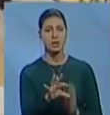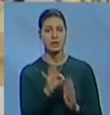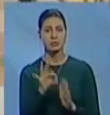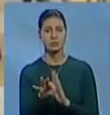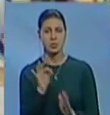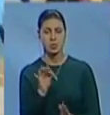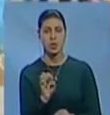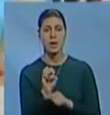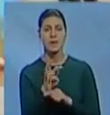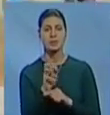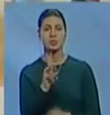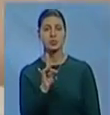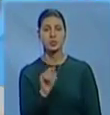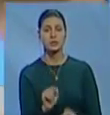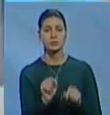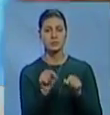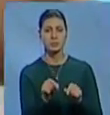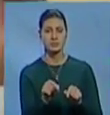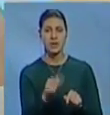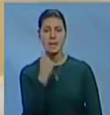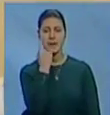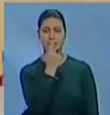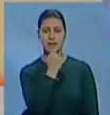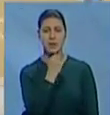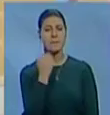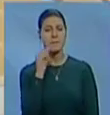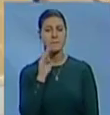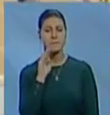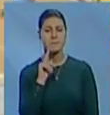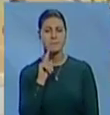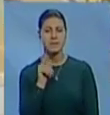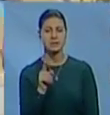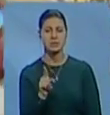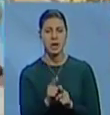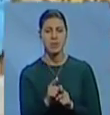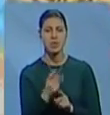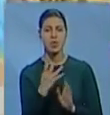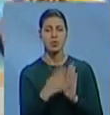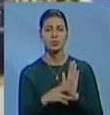დასახელდა. მე-14 ტურში ბასკონიამ ბარსელონა 85-82 დაამარცხა.